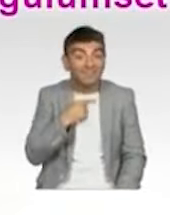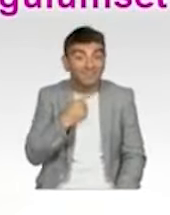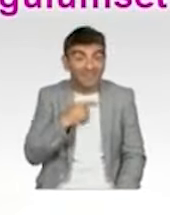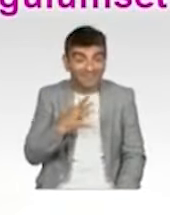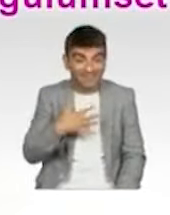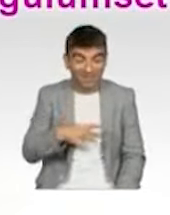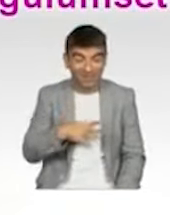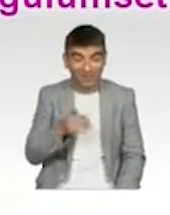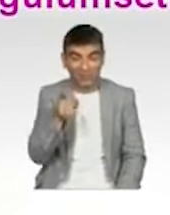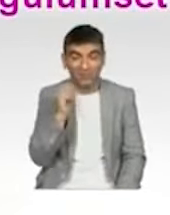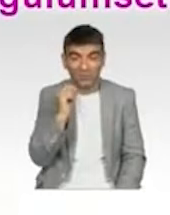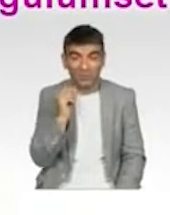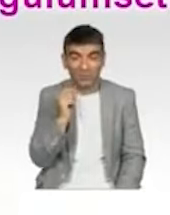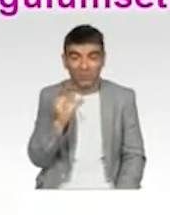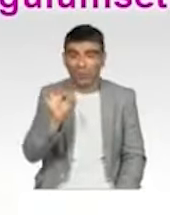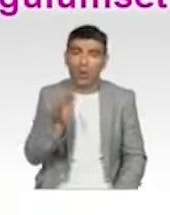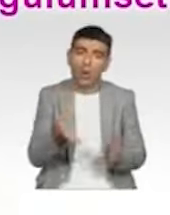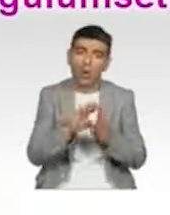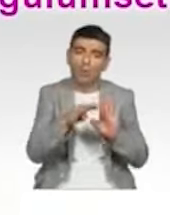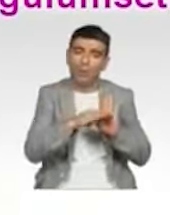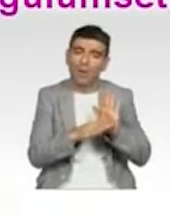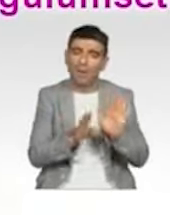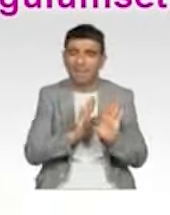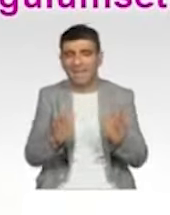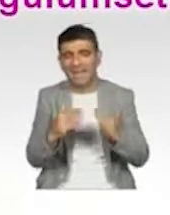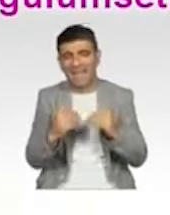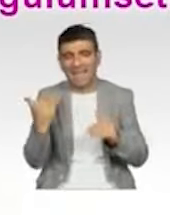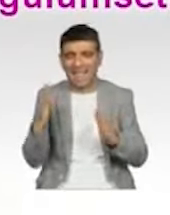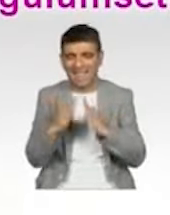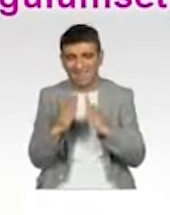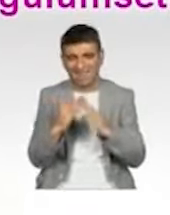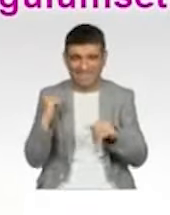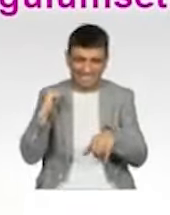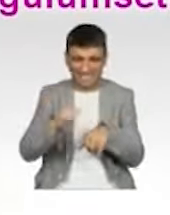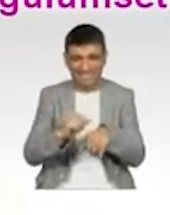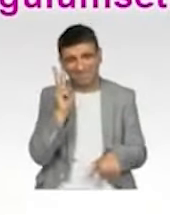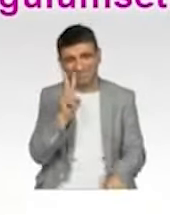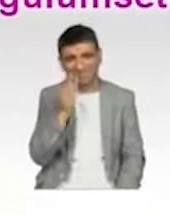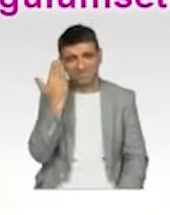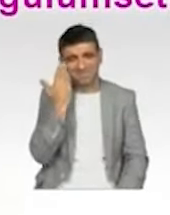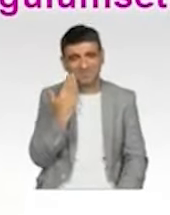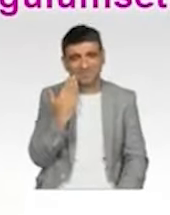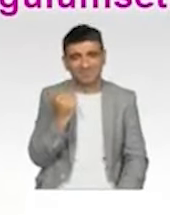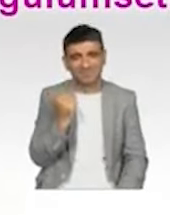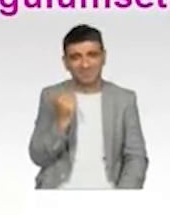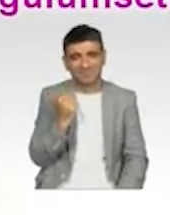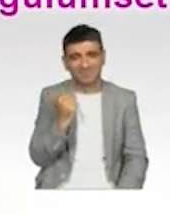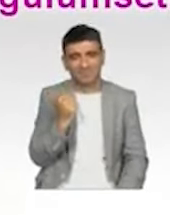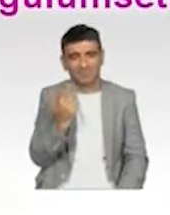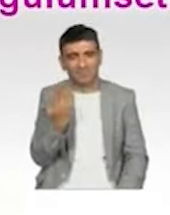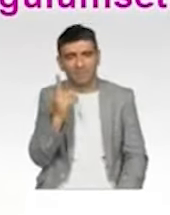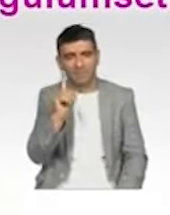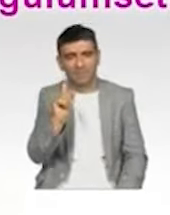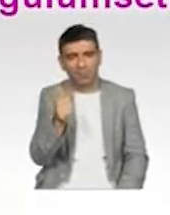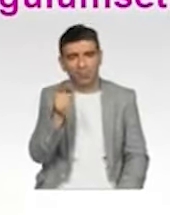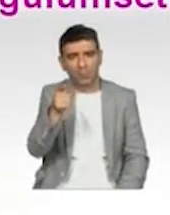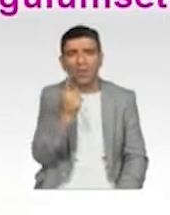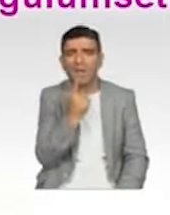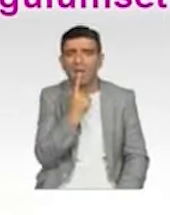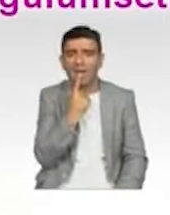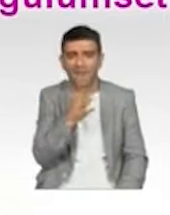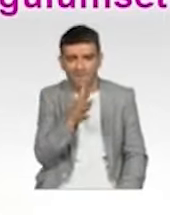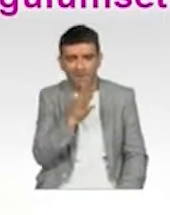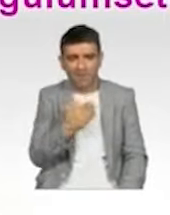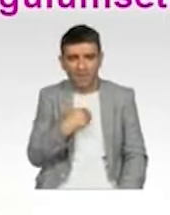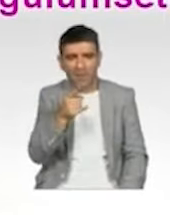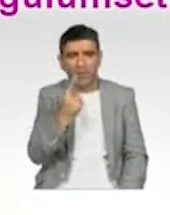diye. Sonradan işte program bitiyor. Evde tekrarlarına falan bakıyorsunuz ya ekranda. Çünkü evet. Sene tekrarları da döndü. Abi bir gün tabii oradaki lezzette biliyorum